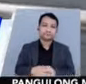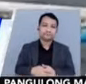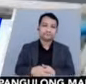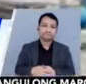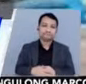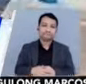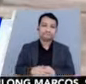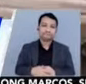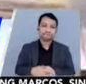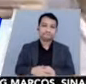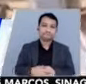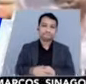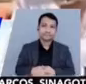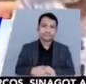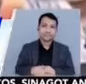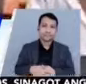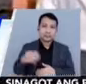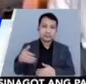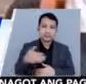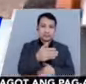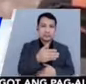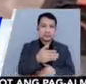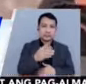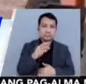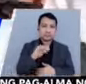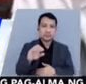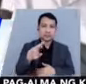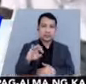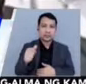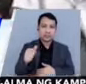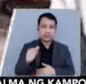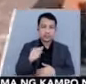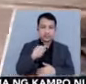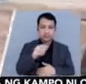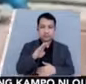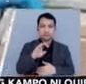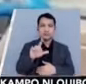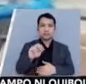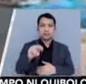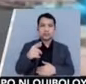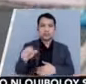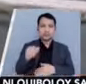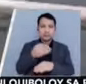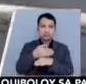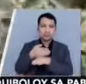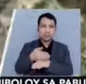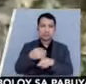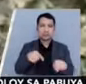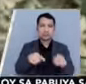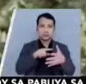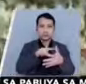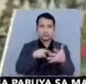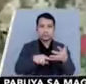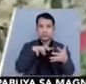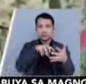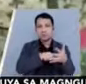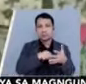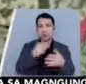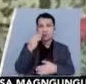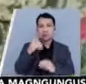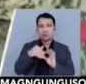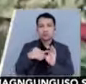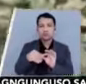Sa karagatang sakop naman ng Balanga sa Bataan, limang sibilyan at isang suspendidong pulis ang inaresto matapos natutukan